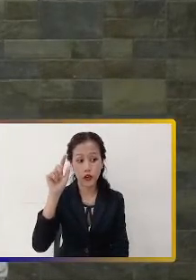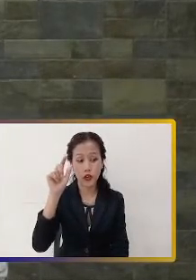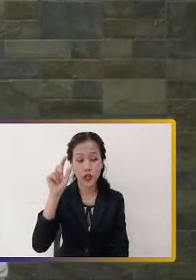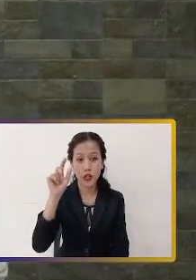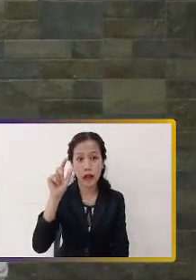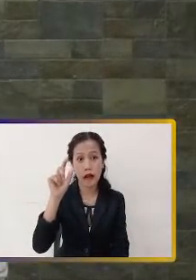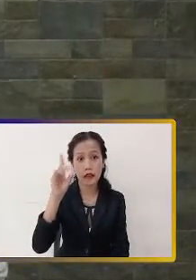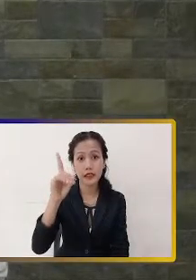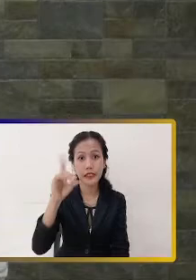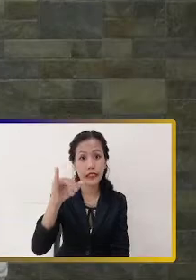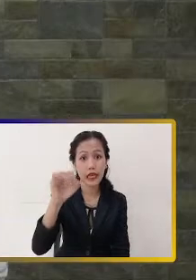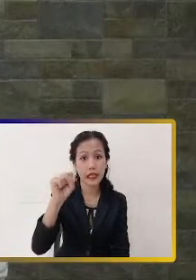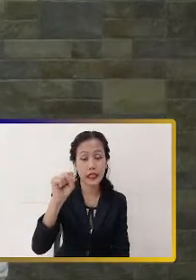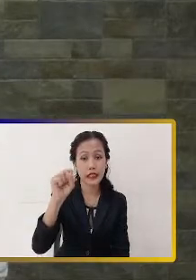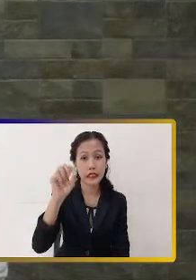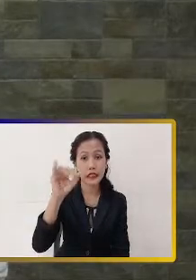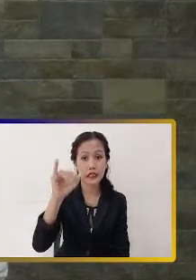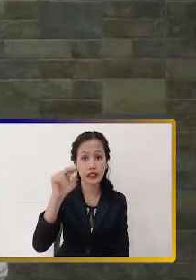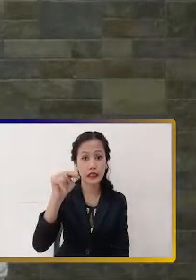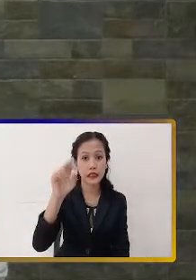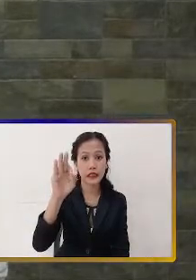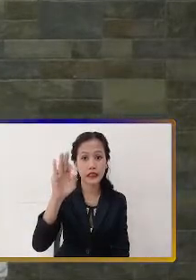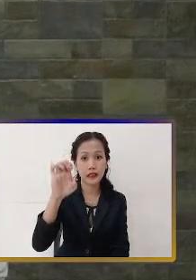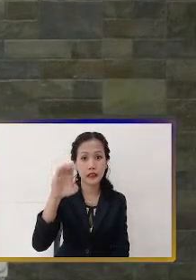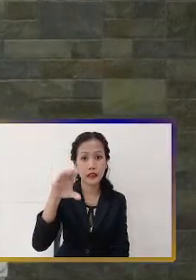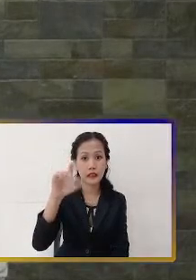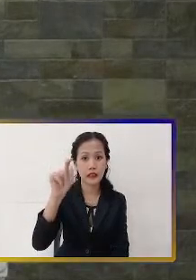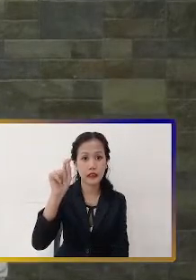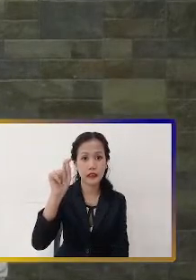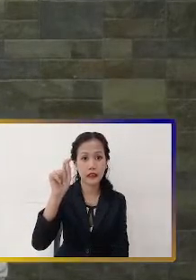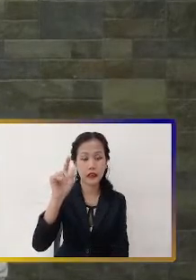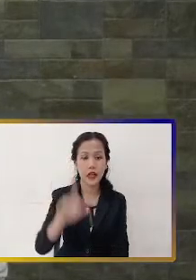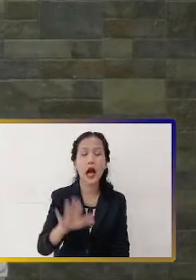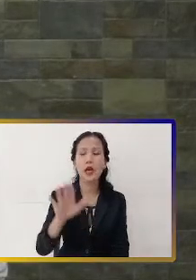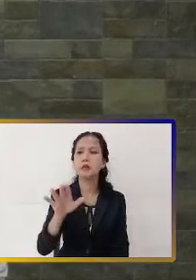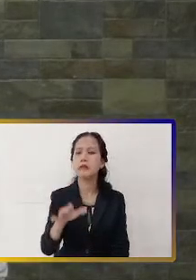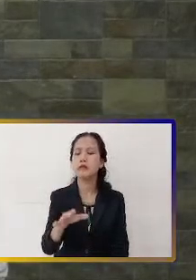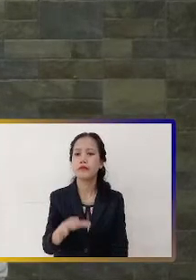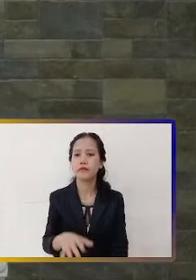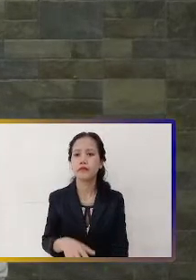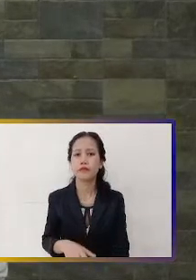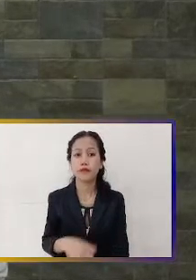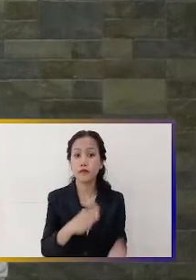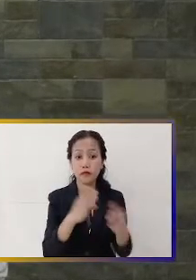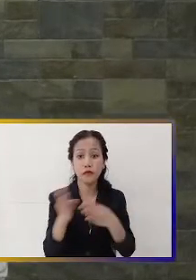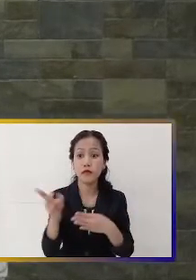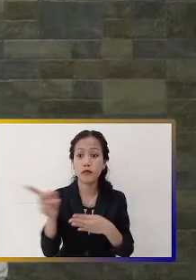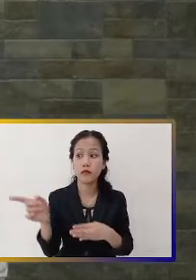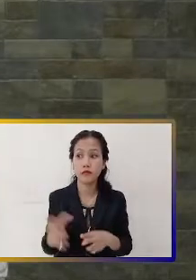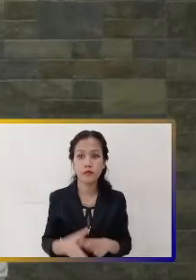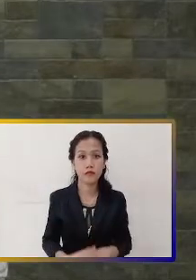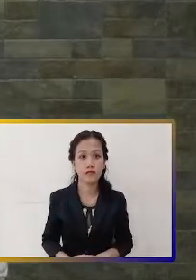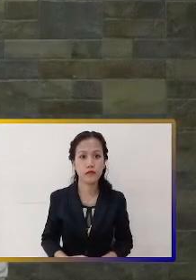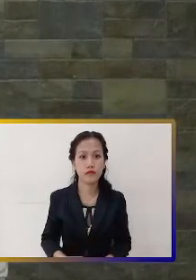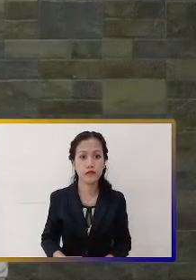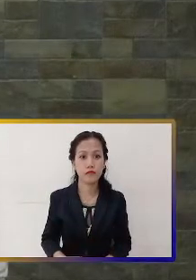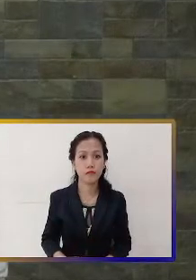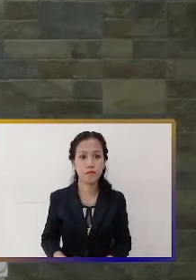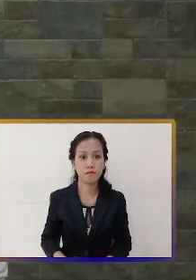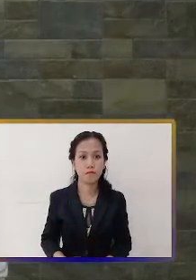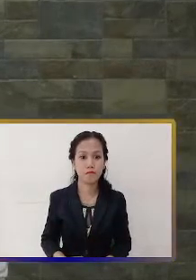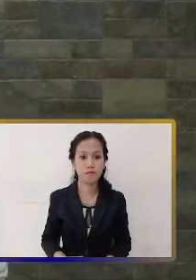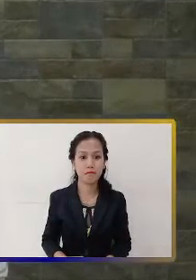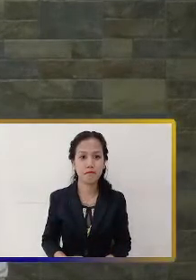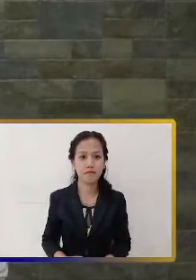solution. Sabi niya, okay po, Pastor. Patadala ko po dyan. Akala ko dito patadala, San Pedro pala. Doon ko